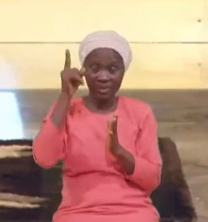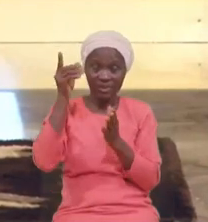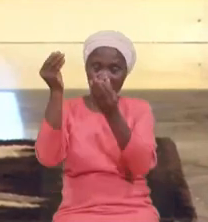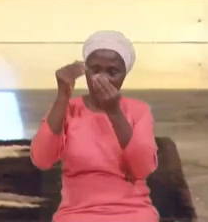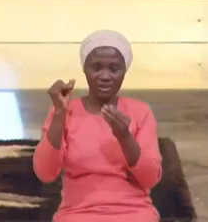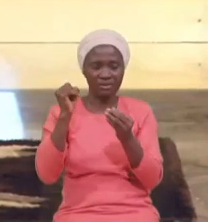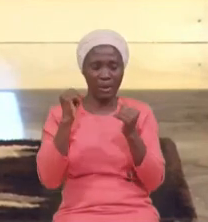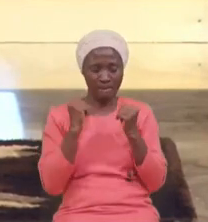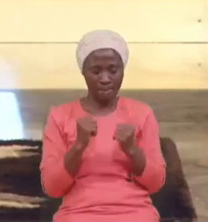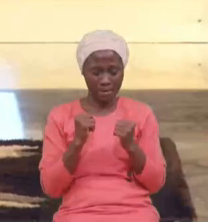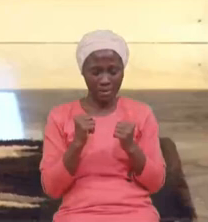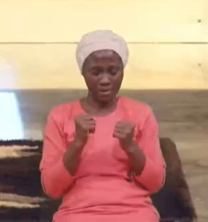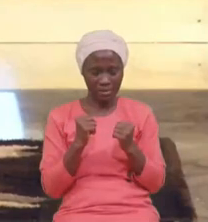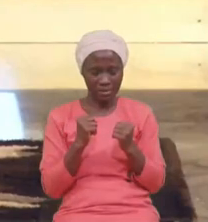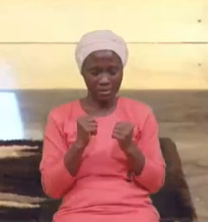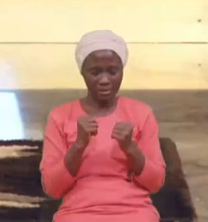Il donne la force.